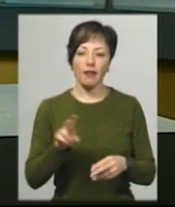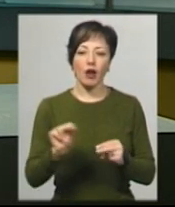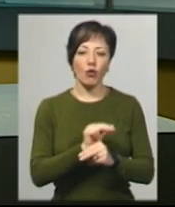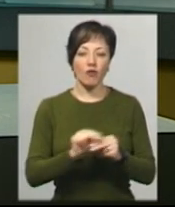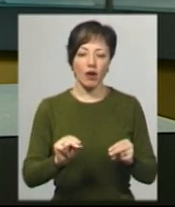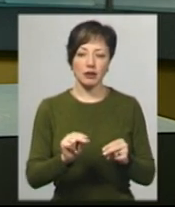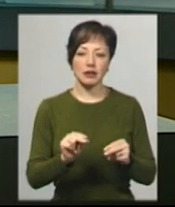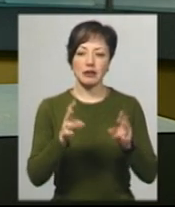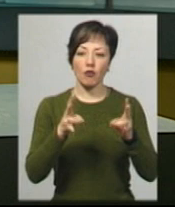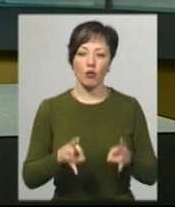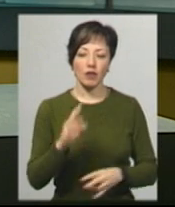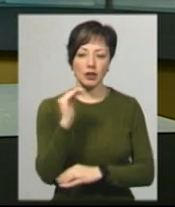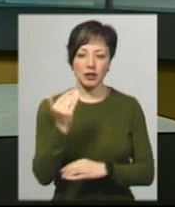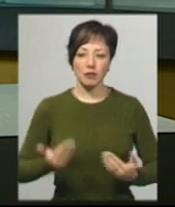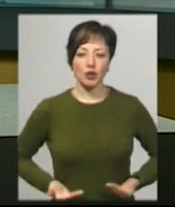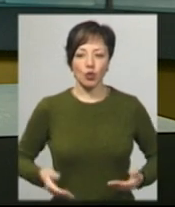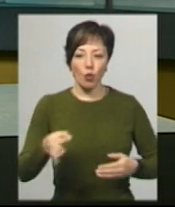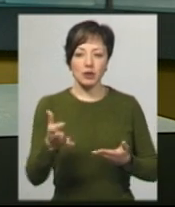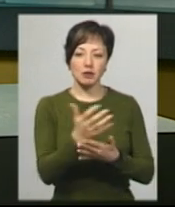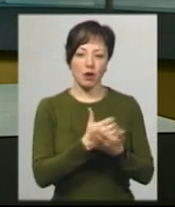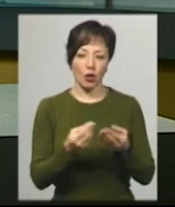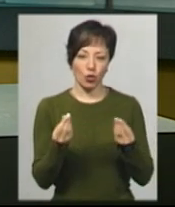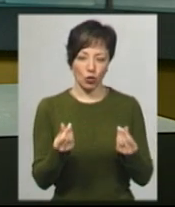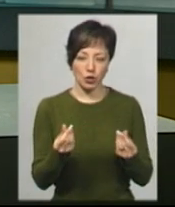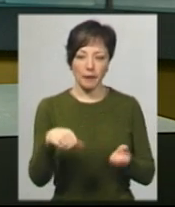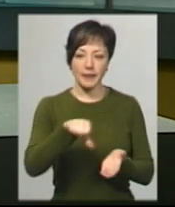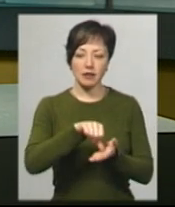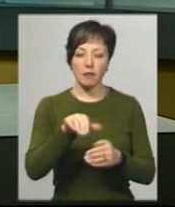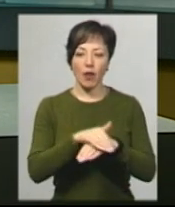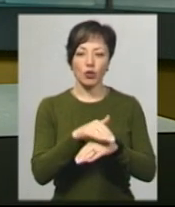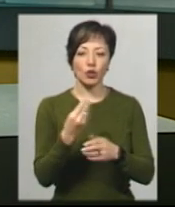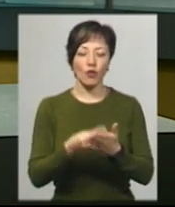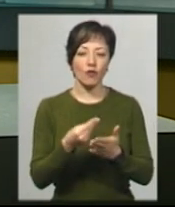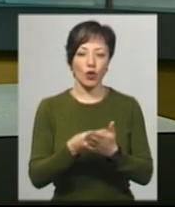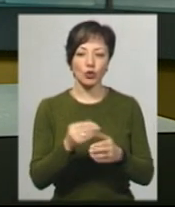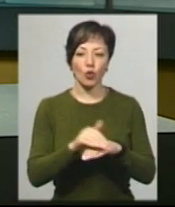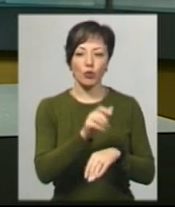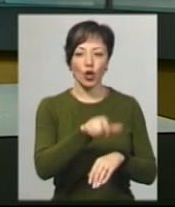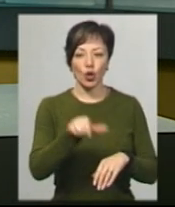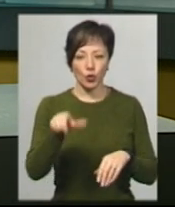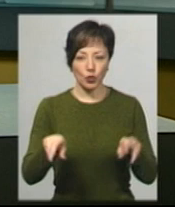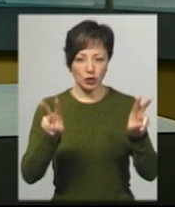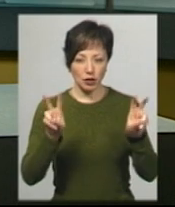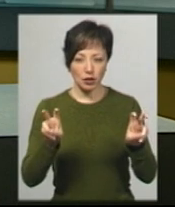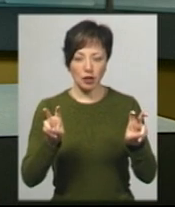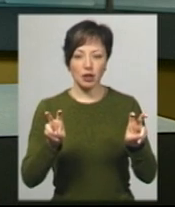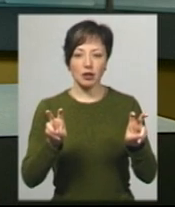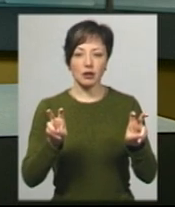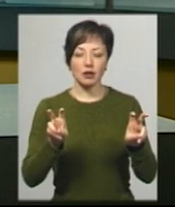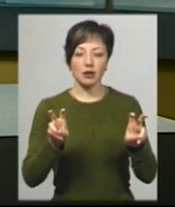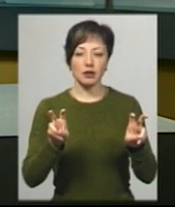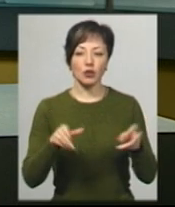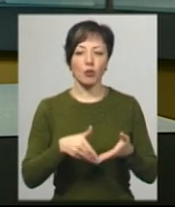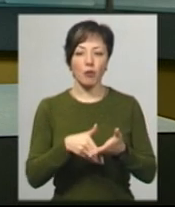лікування травмованої дитини мешканці Хмельниччини збирають гроші. Представниця благодійного фонду «Добрі люди» Інга Богдан-Ринда,